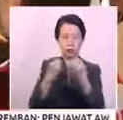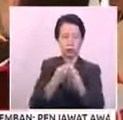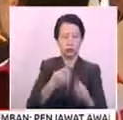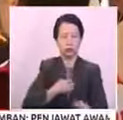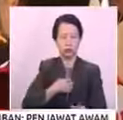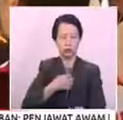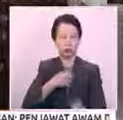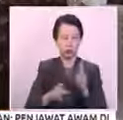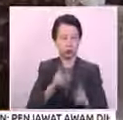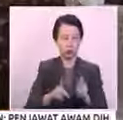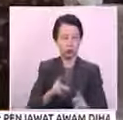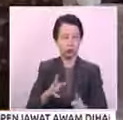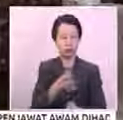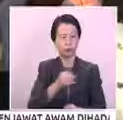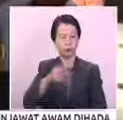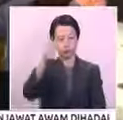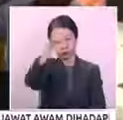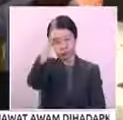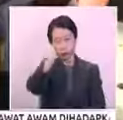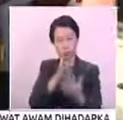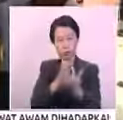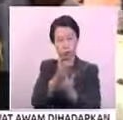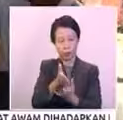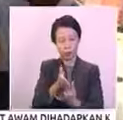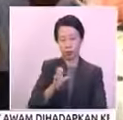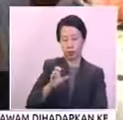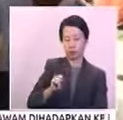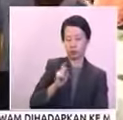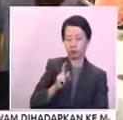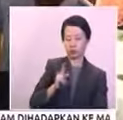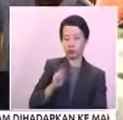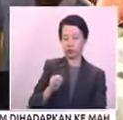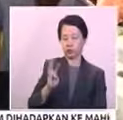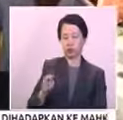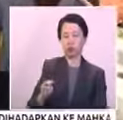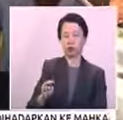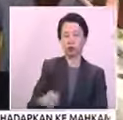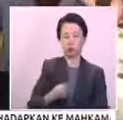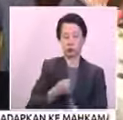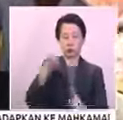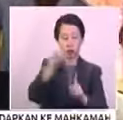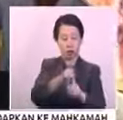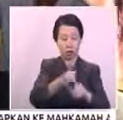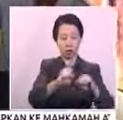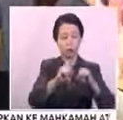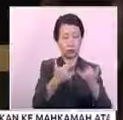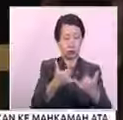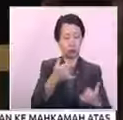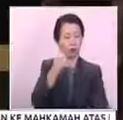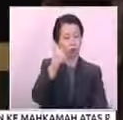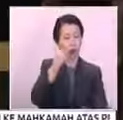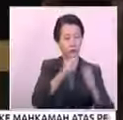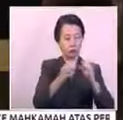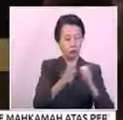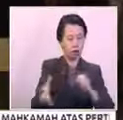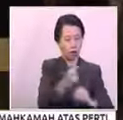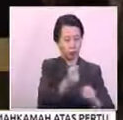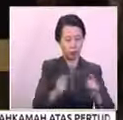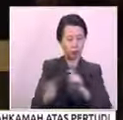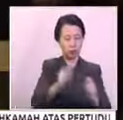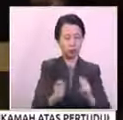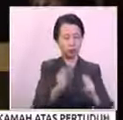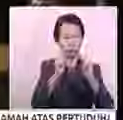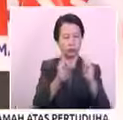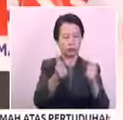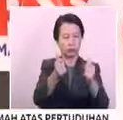aduan pengguna. Justru kerajaan menerusi Suruhanjaya Komunikasi dan Multimedia mengarahkan syarikat telekomunikasi mengambil tindakan